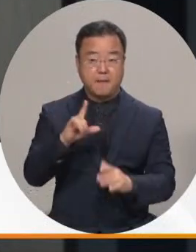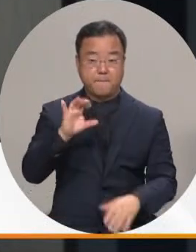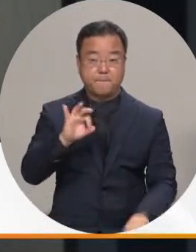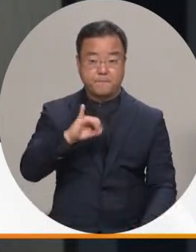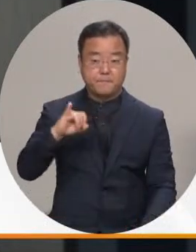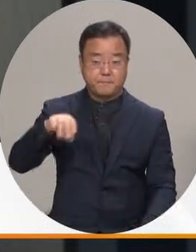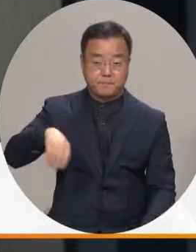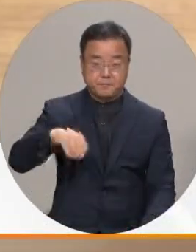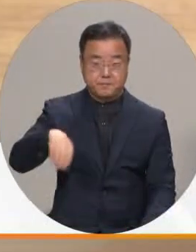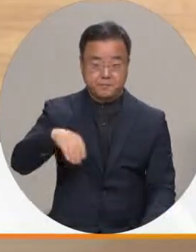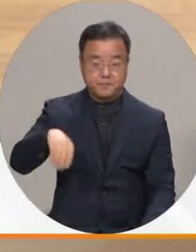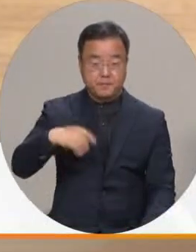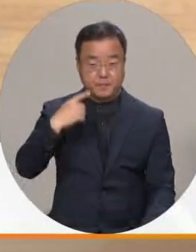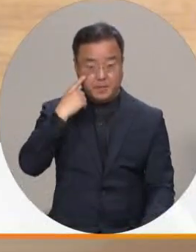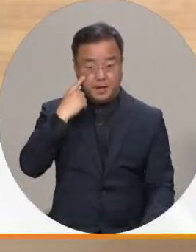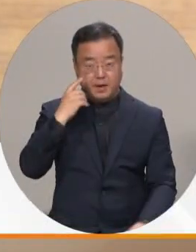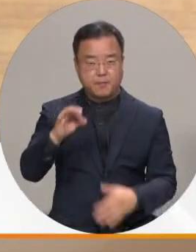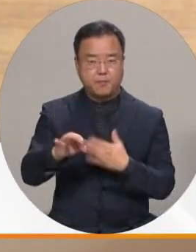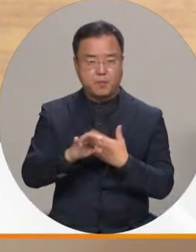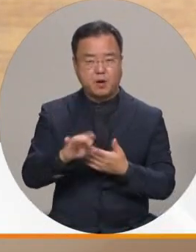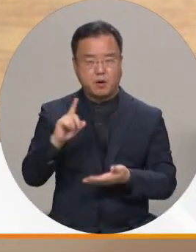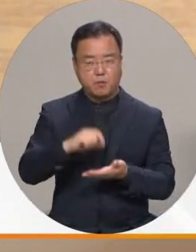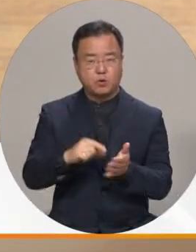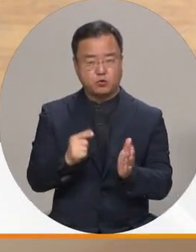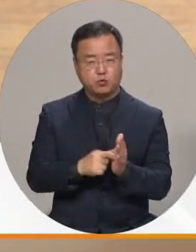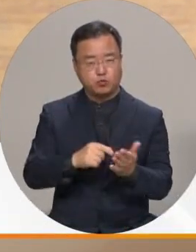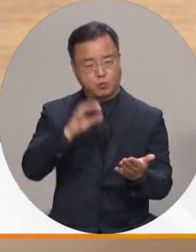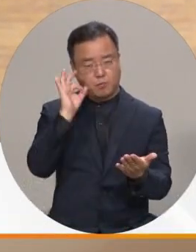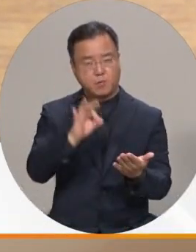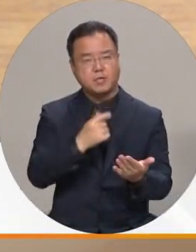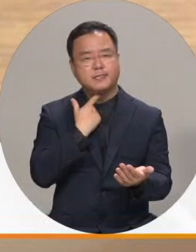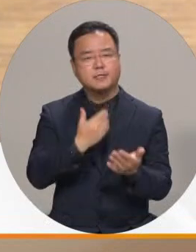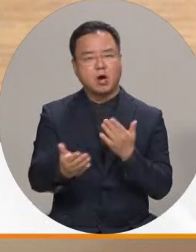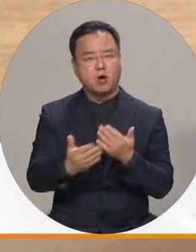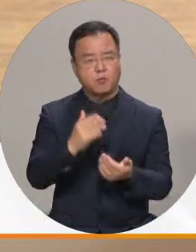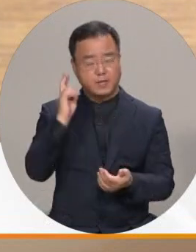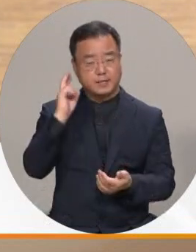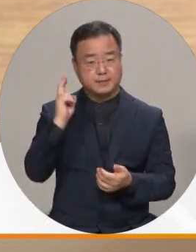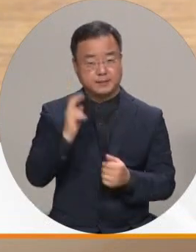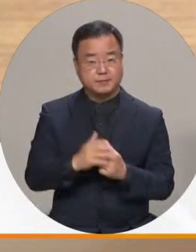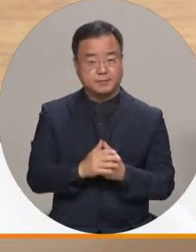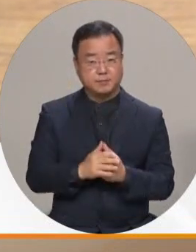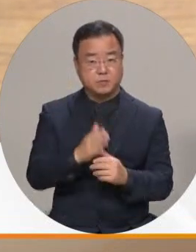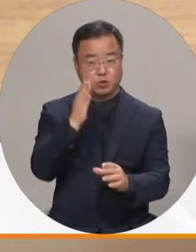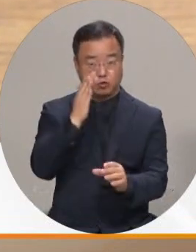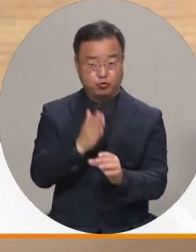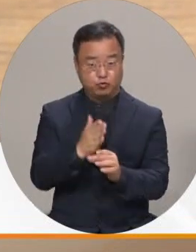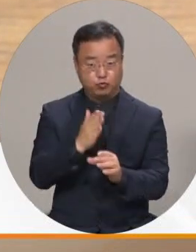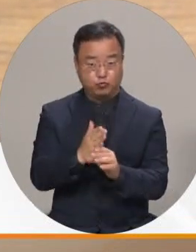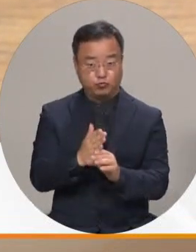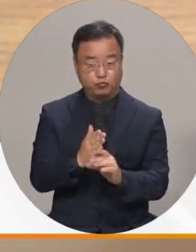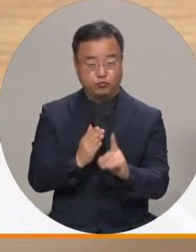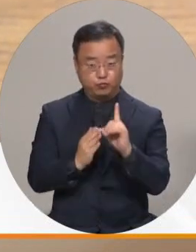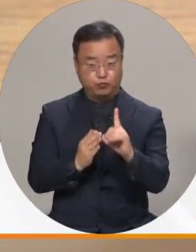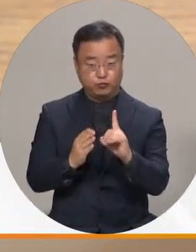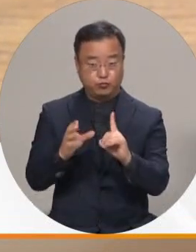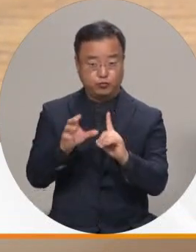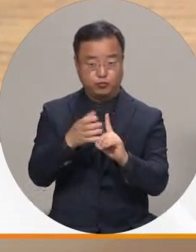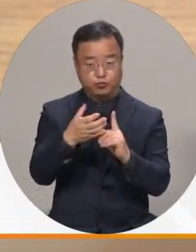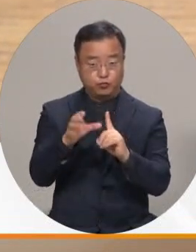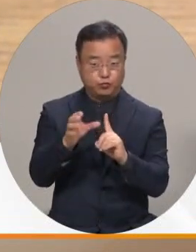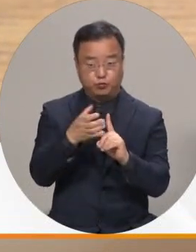가지고 놀면은 어 한번쯤은 보신 적이 있을 거라고 생각하는데요이 팽이가 축을 중심으로 잘 서서